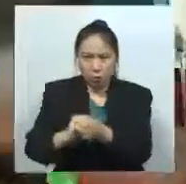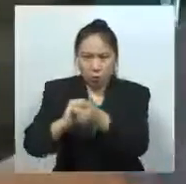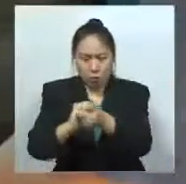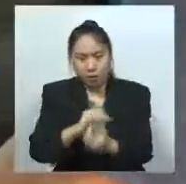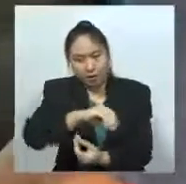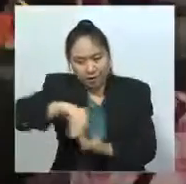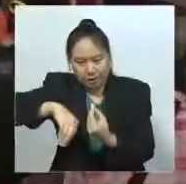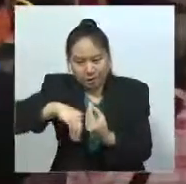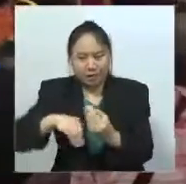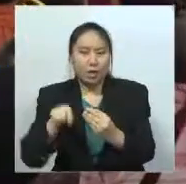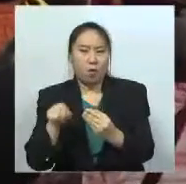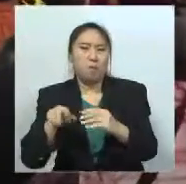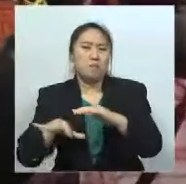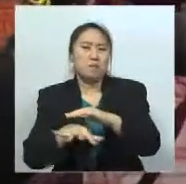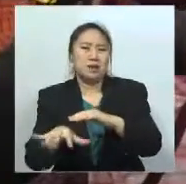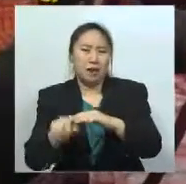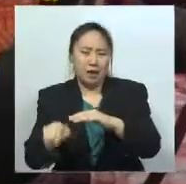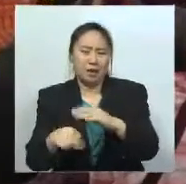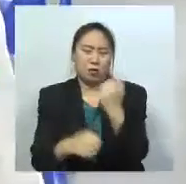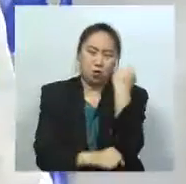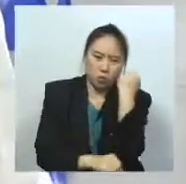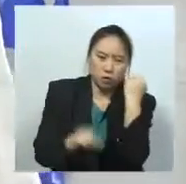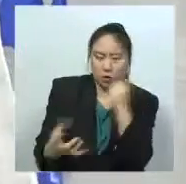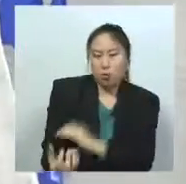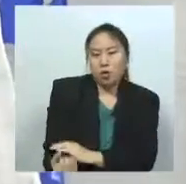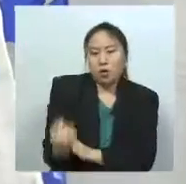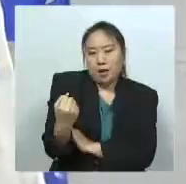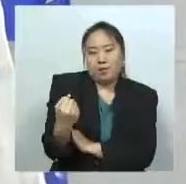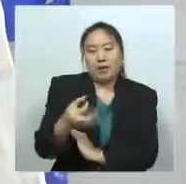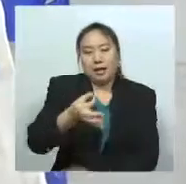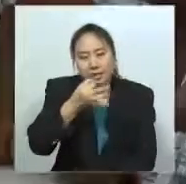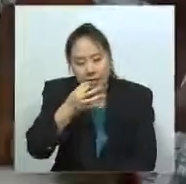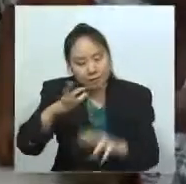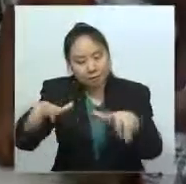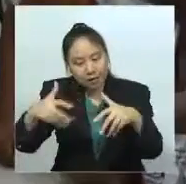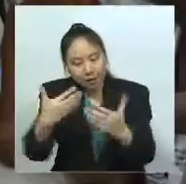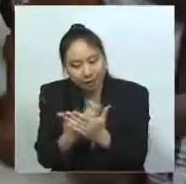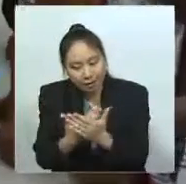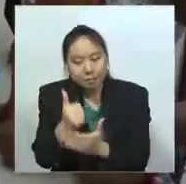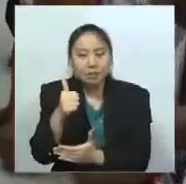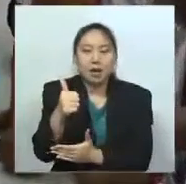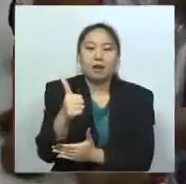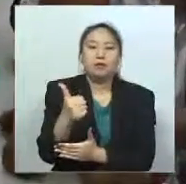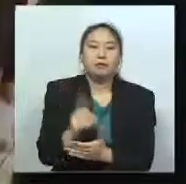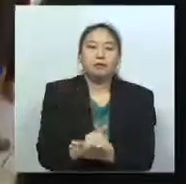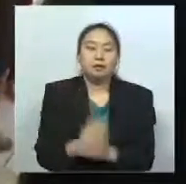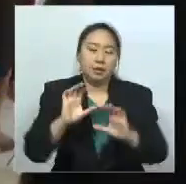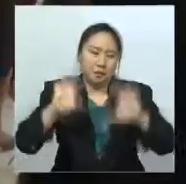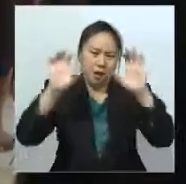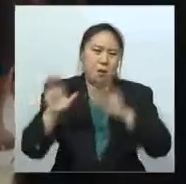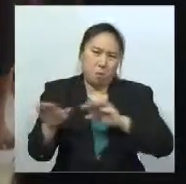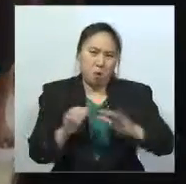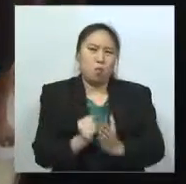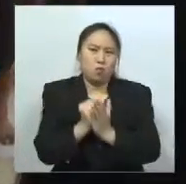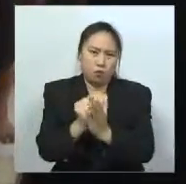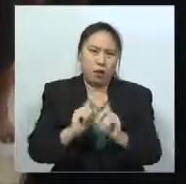กิจฐานรากให้เข้มแข็งสร้างอาชีพสร้างรายได้ลดความเหลื่อมล้ำซึ่งรัฐบาลก็พร้อมให้ความช่วยเหลือแต่ประ